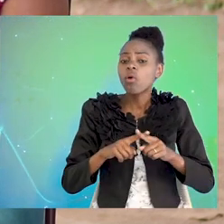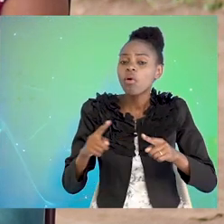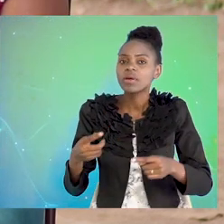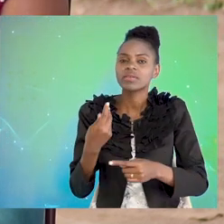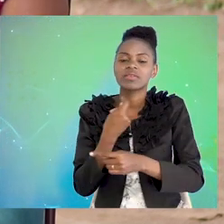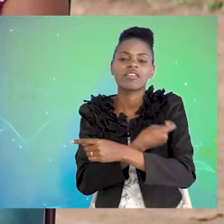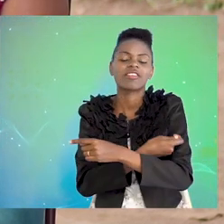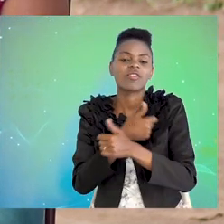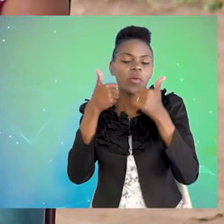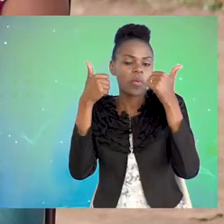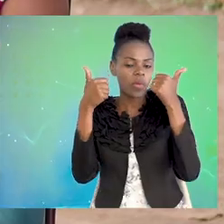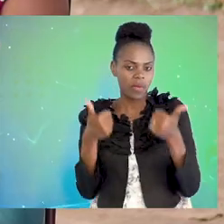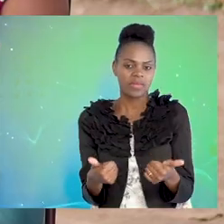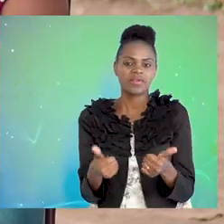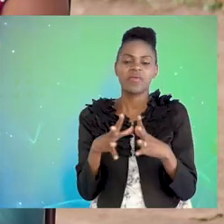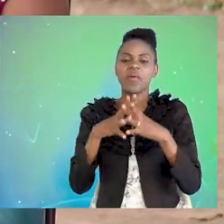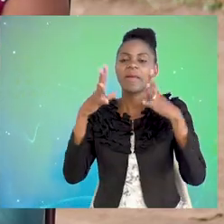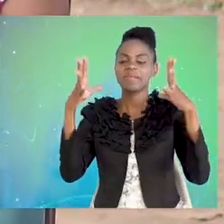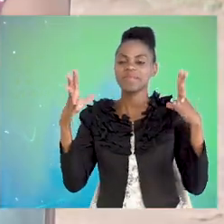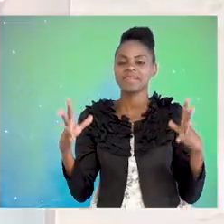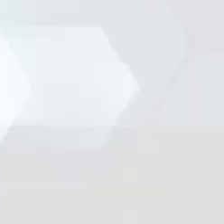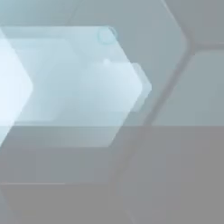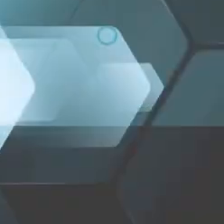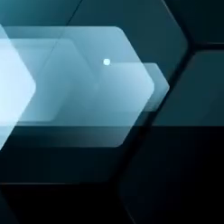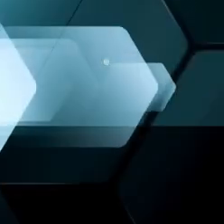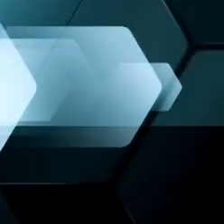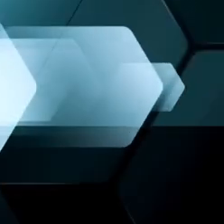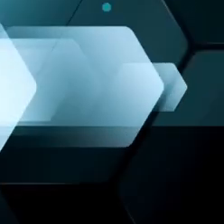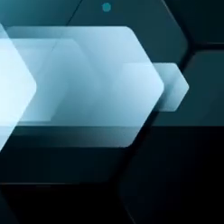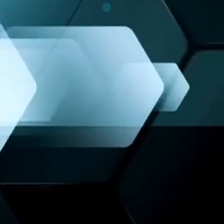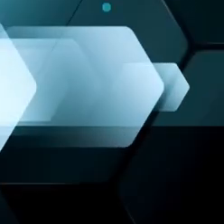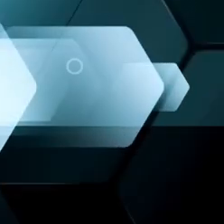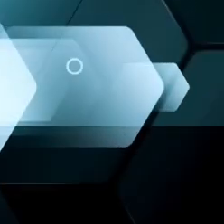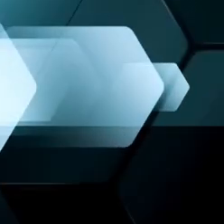katemera wambiri. Wabwino kwambiri.